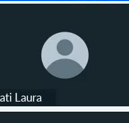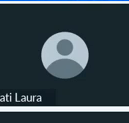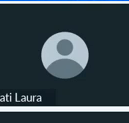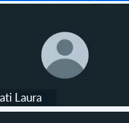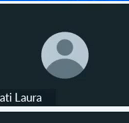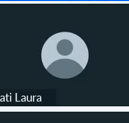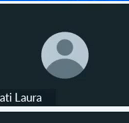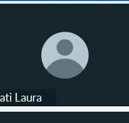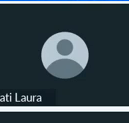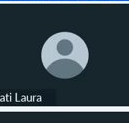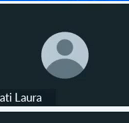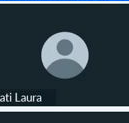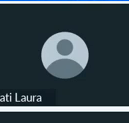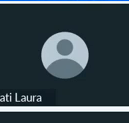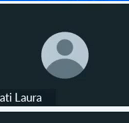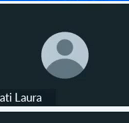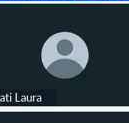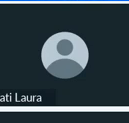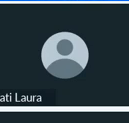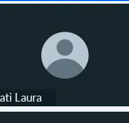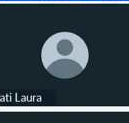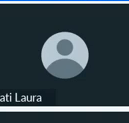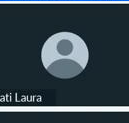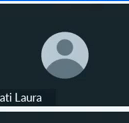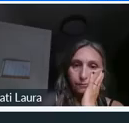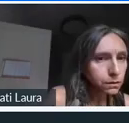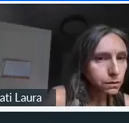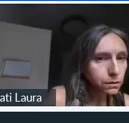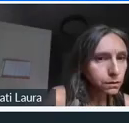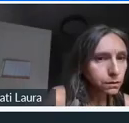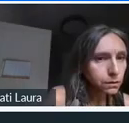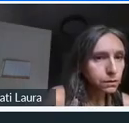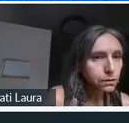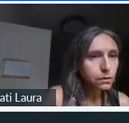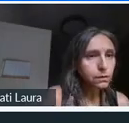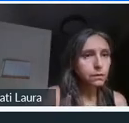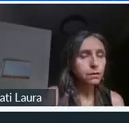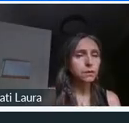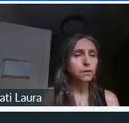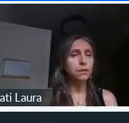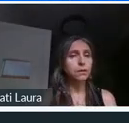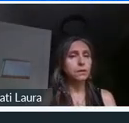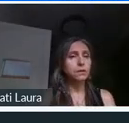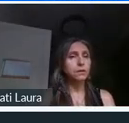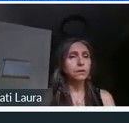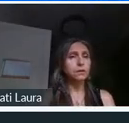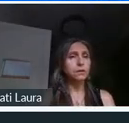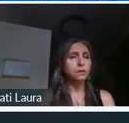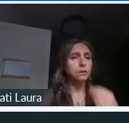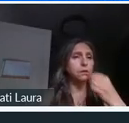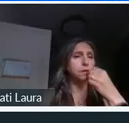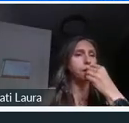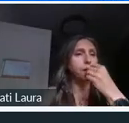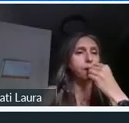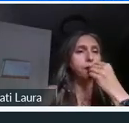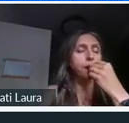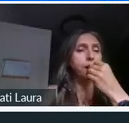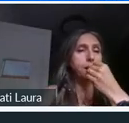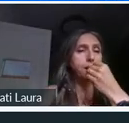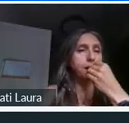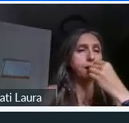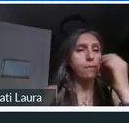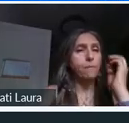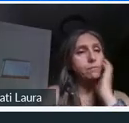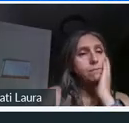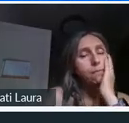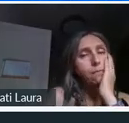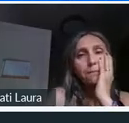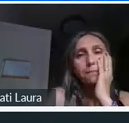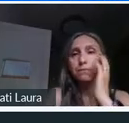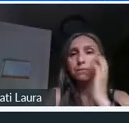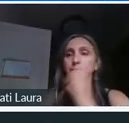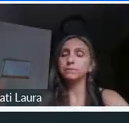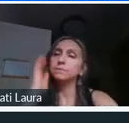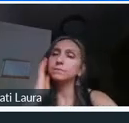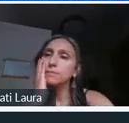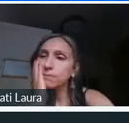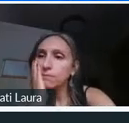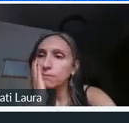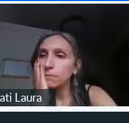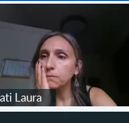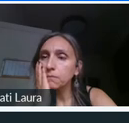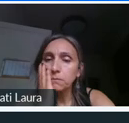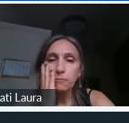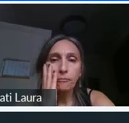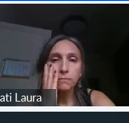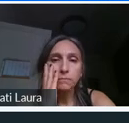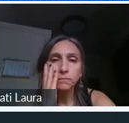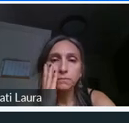dato, esplicitare la licenza. Mi ricollego, spero non impropriamente, a quanto detto da Laura all'inizio,